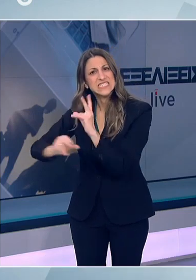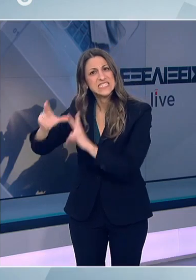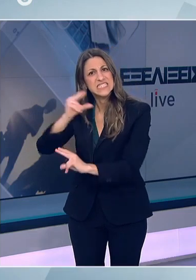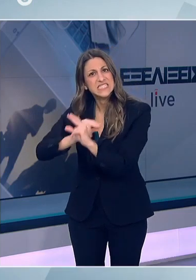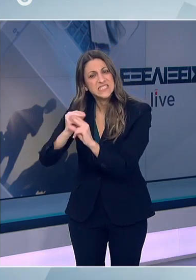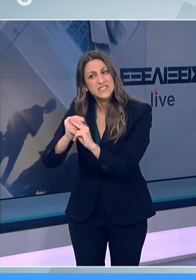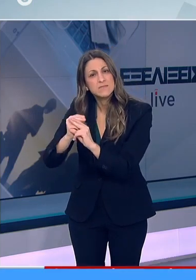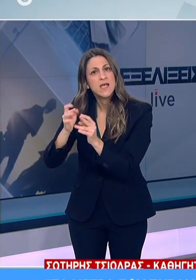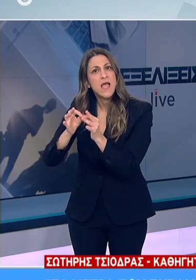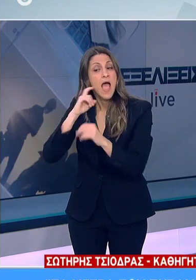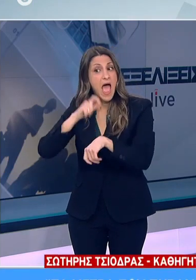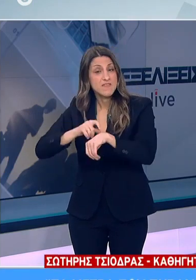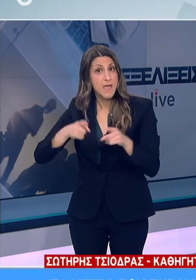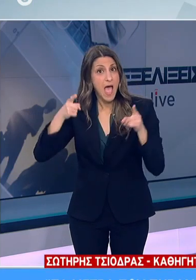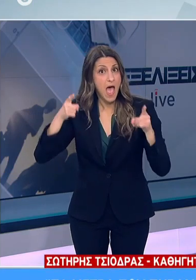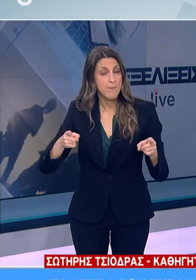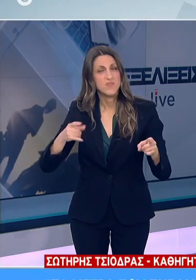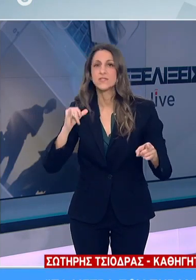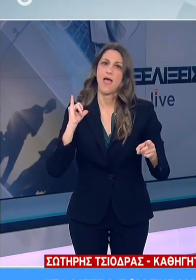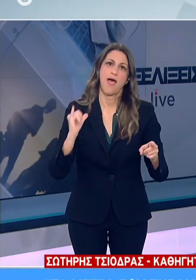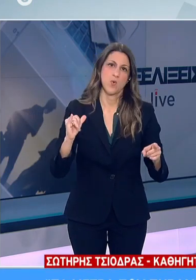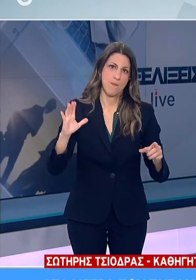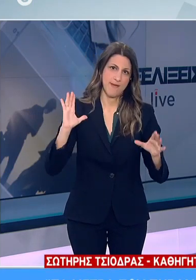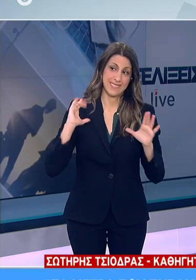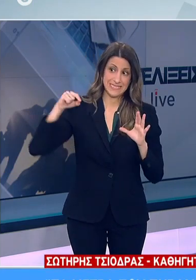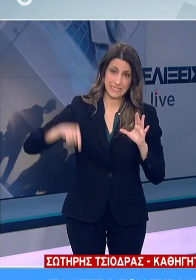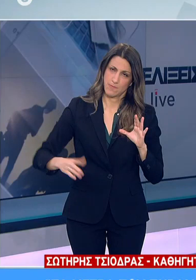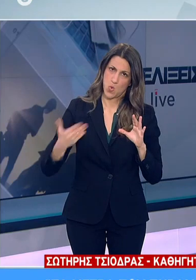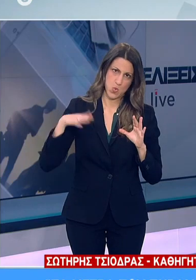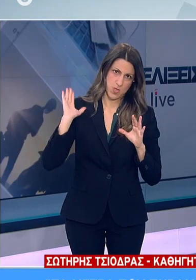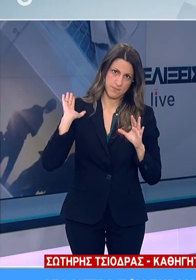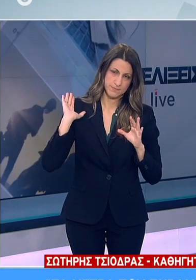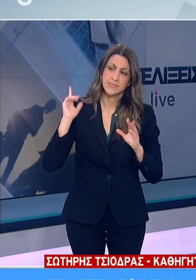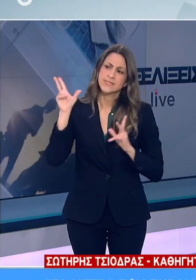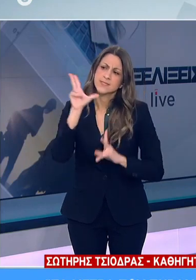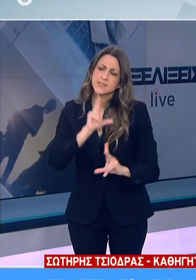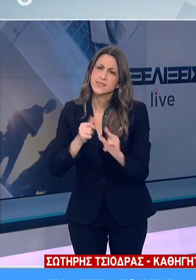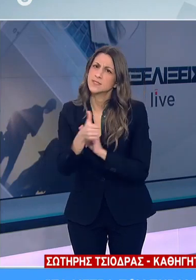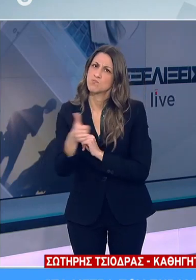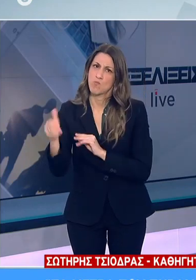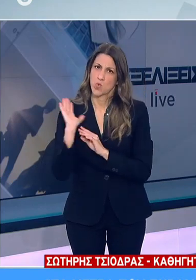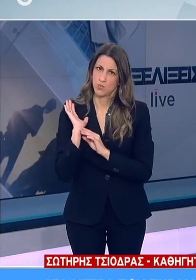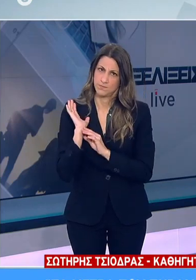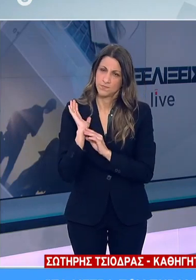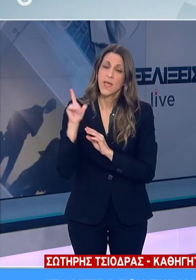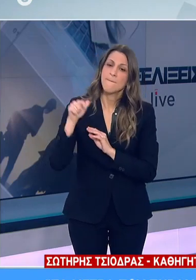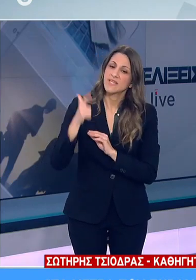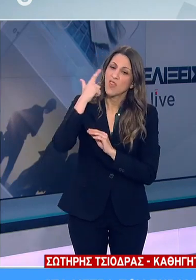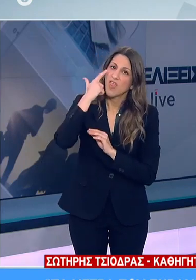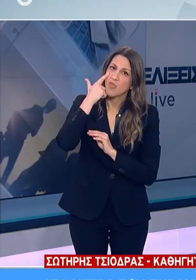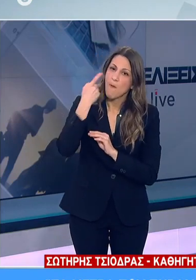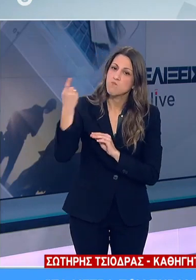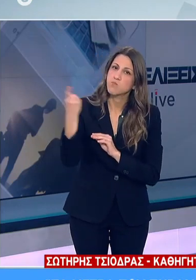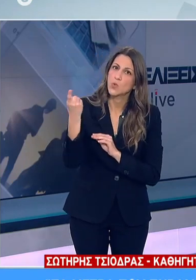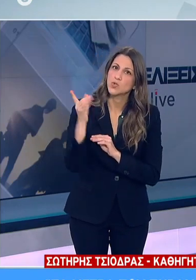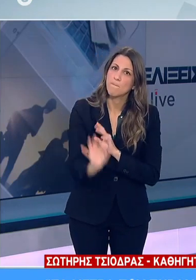χθες. Δεν θα πάρθει κάποια απόφαση ή εισήγηση ειδική σήμερα. Αυτό θα γίνει με ειδικό τρόπο, με βάση την πορεία της